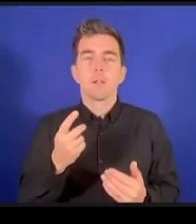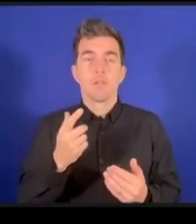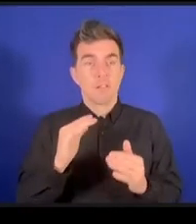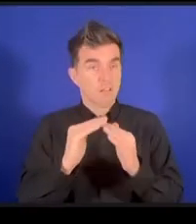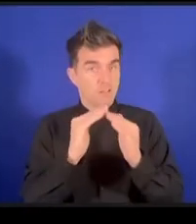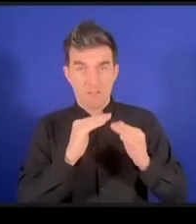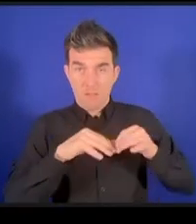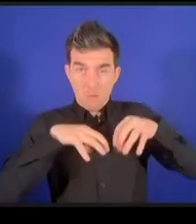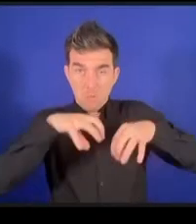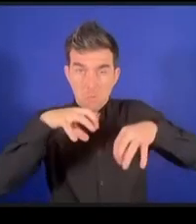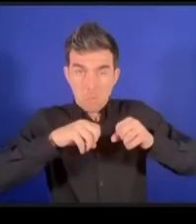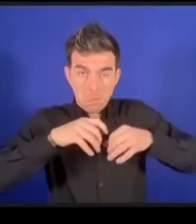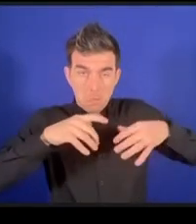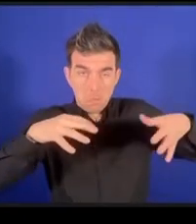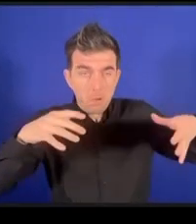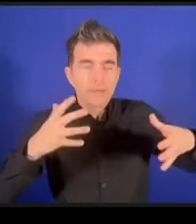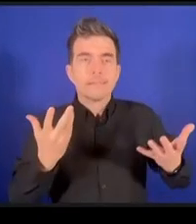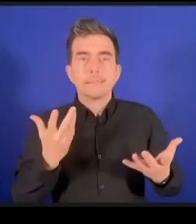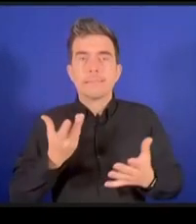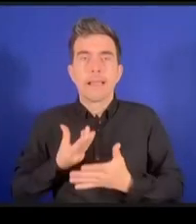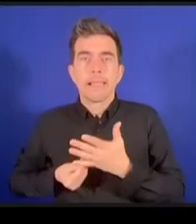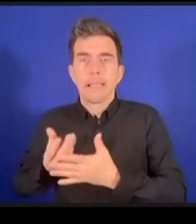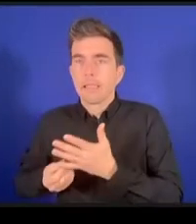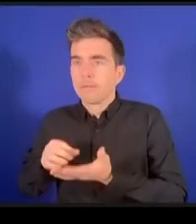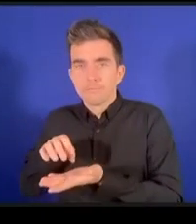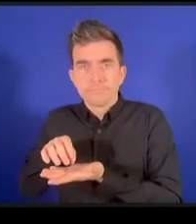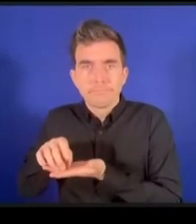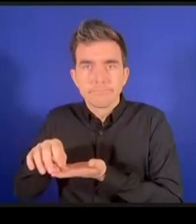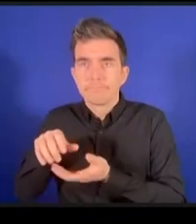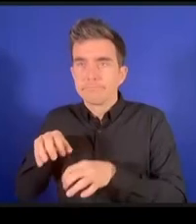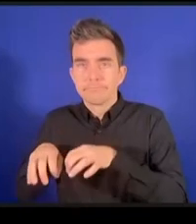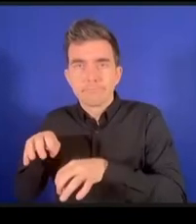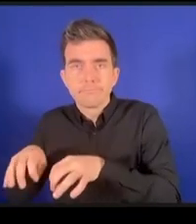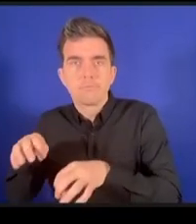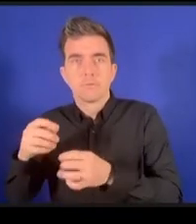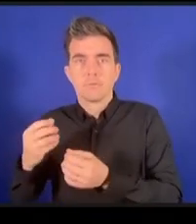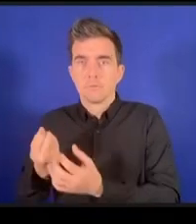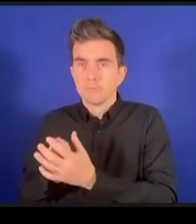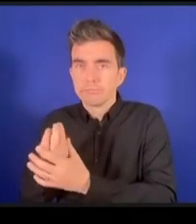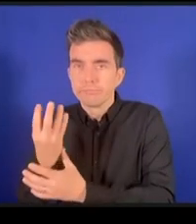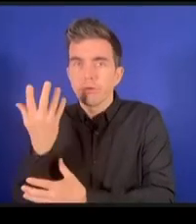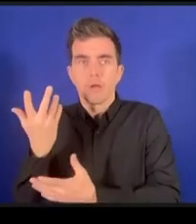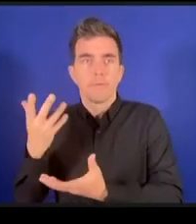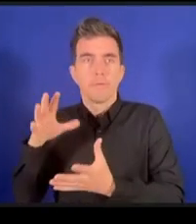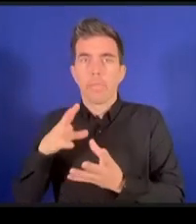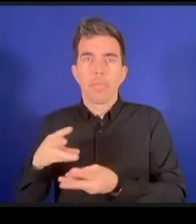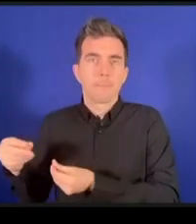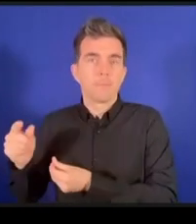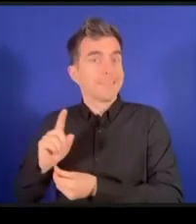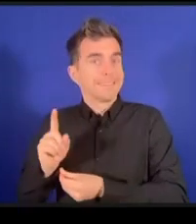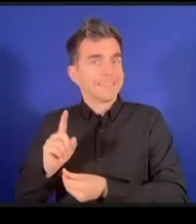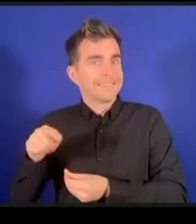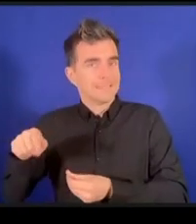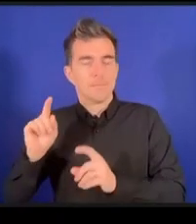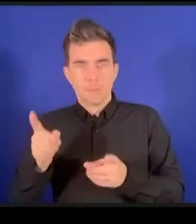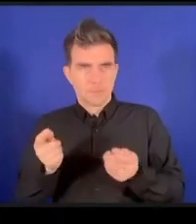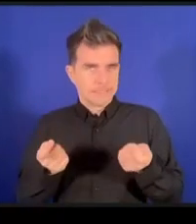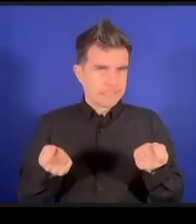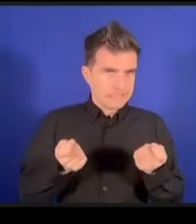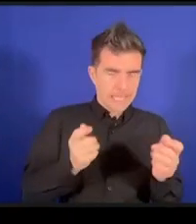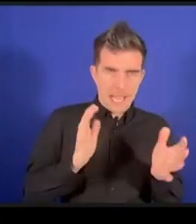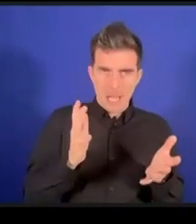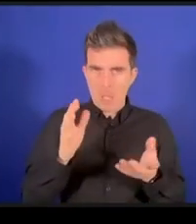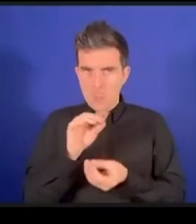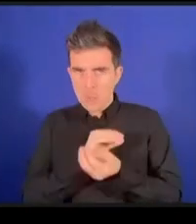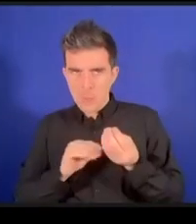И если мы не остановим это разбухание городов